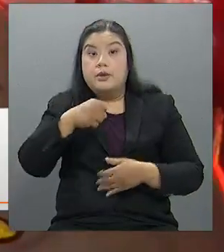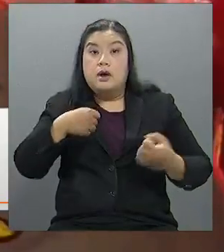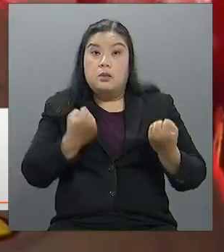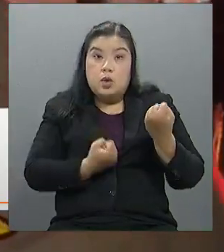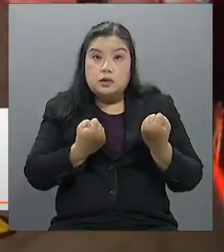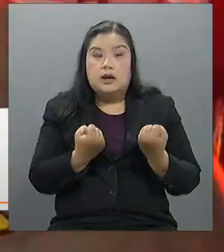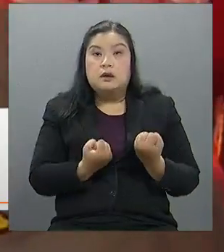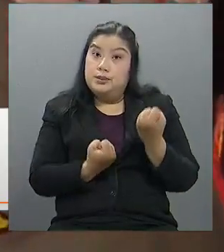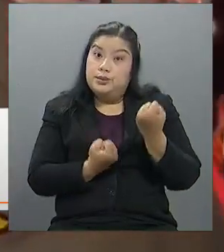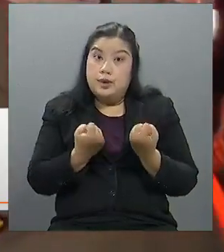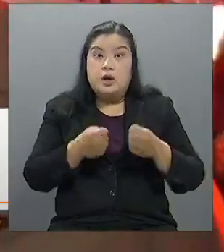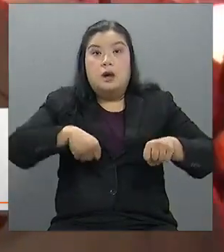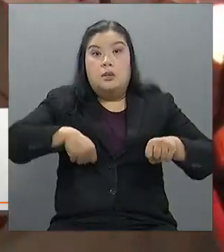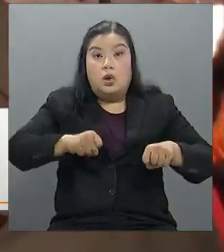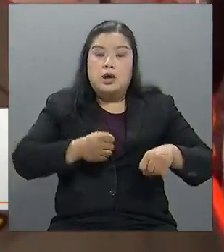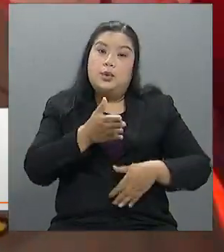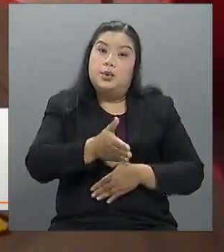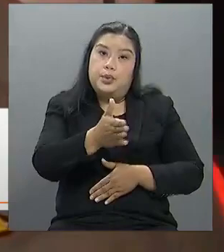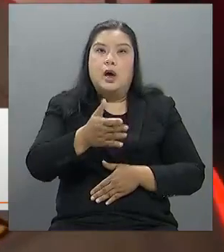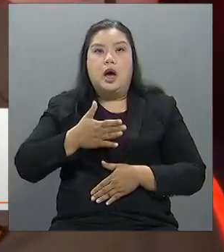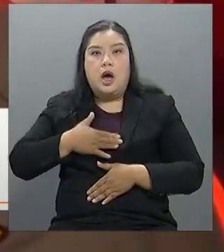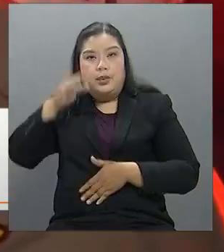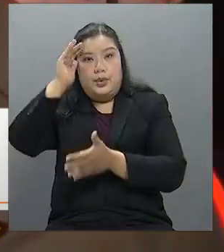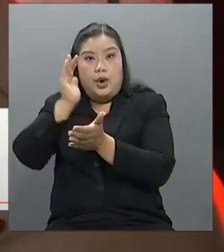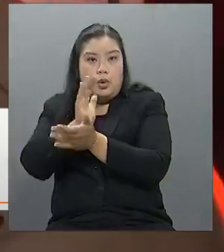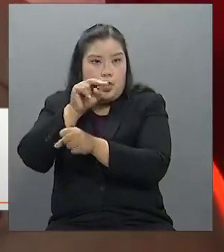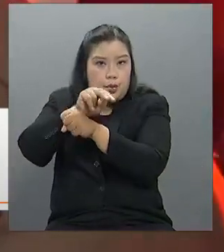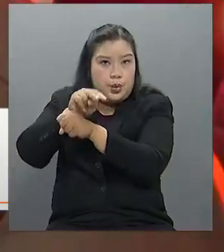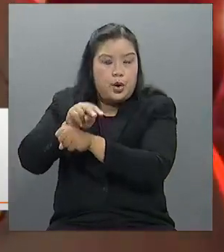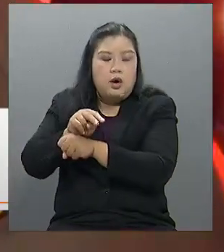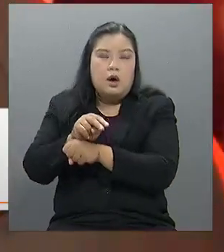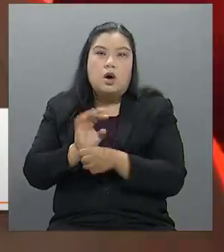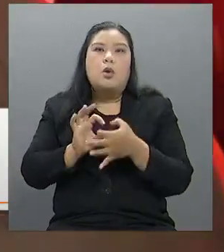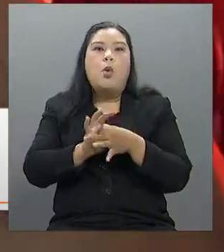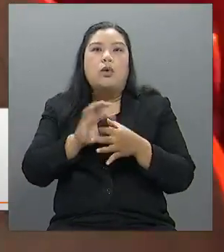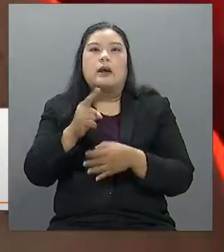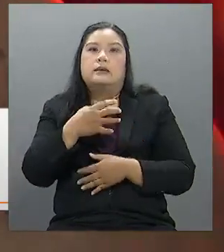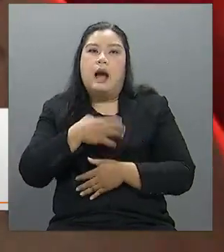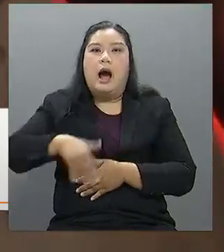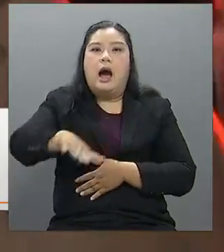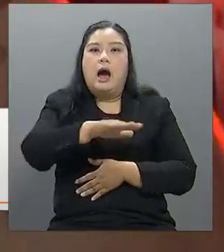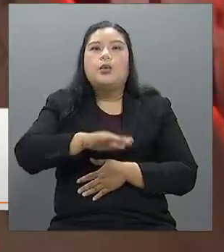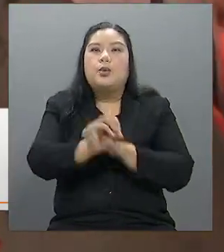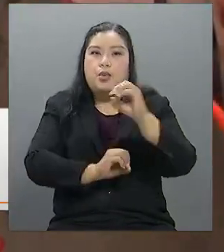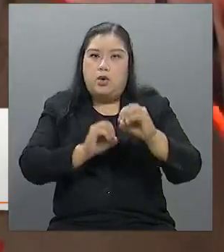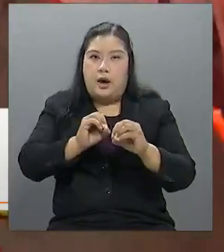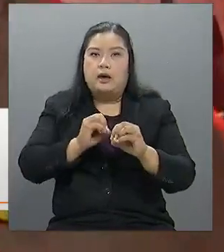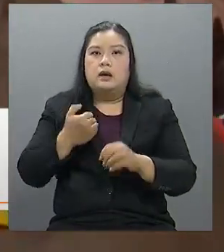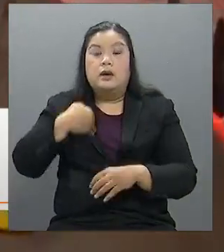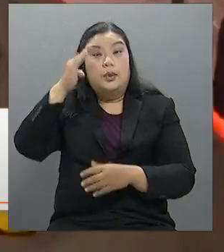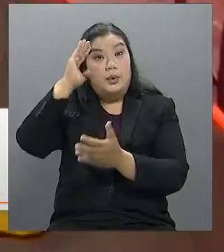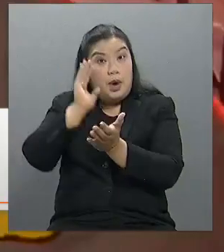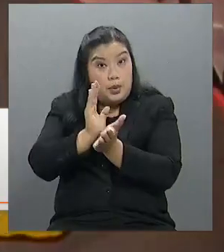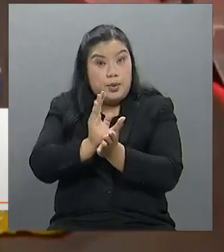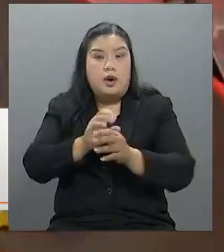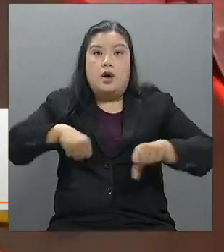ถนนสายเอเชียเราพยายามให้ประชาชนปลอดภัยมากที่สุดนะครับเราก็จะจัดกำลังเพิ่มกำลังสายตรวจไม่ว่าสายตรวจรถย